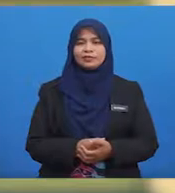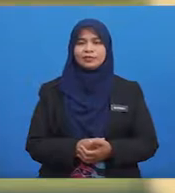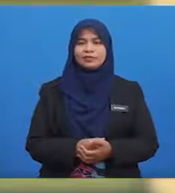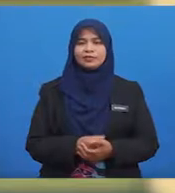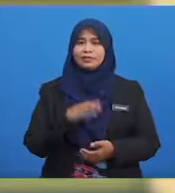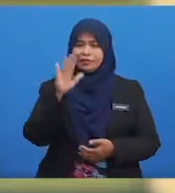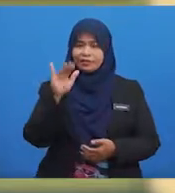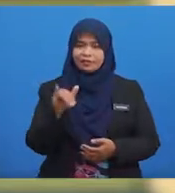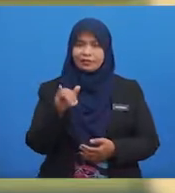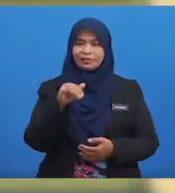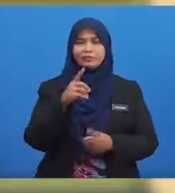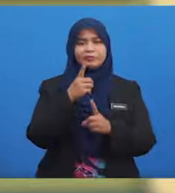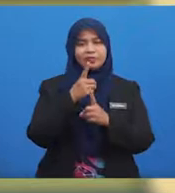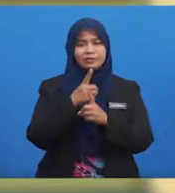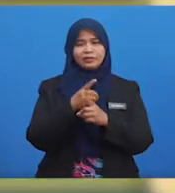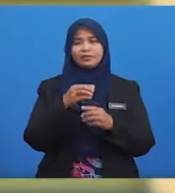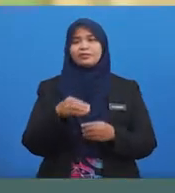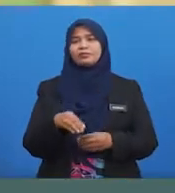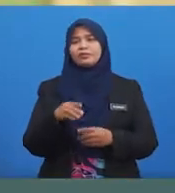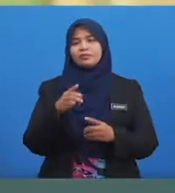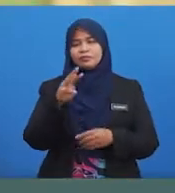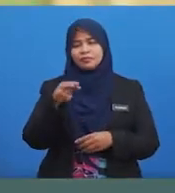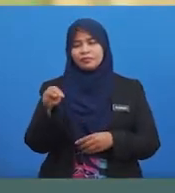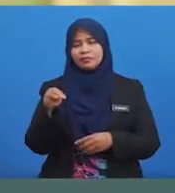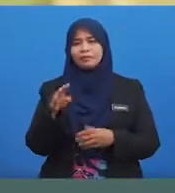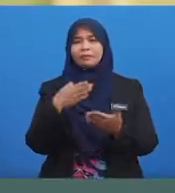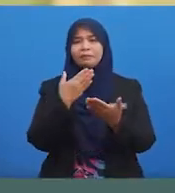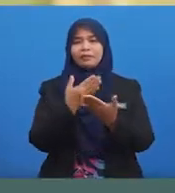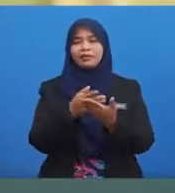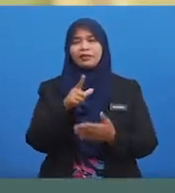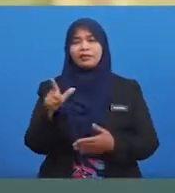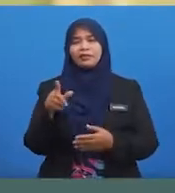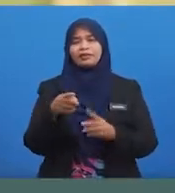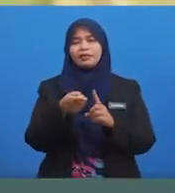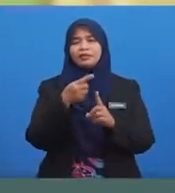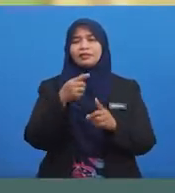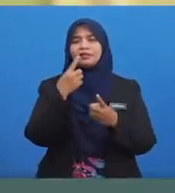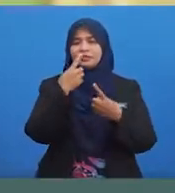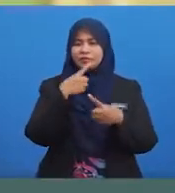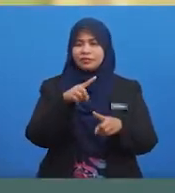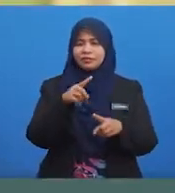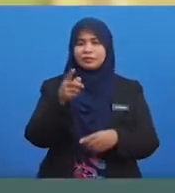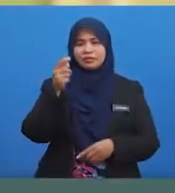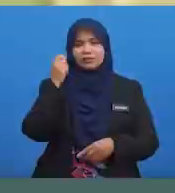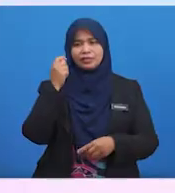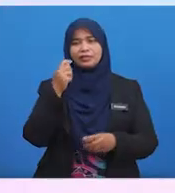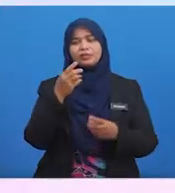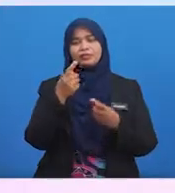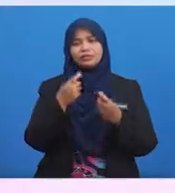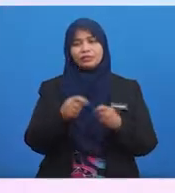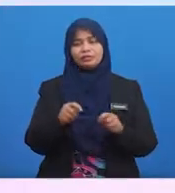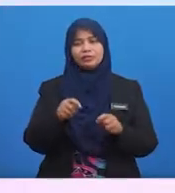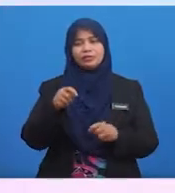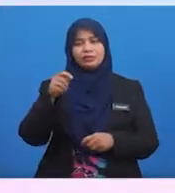y betul tekan murid-murid Baiklah daripada jauh dari tadi cuma fikir